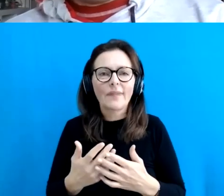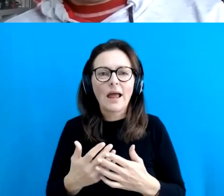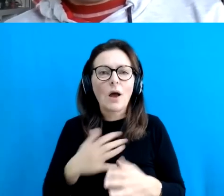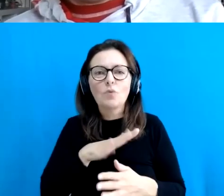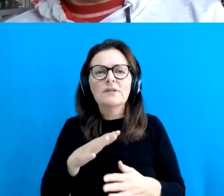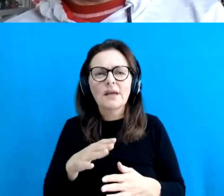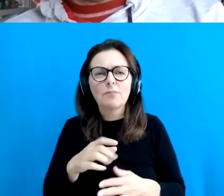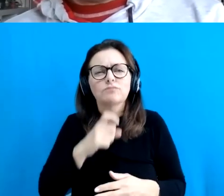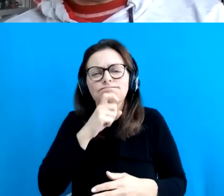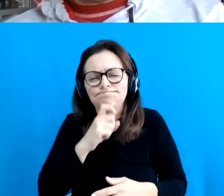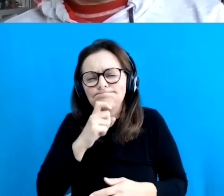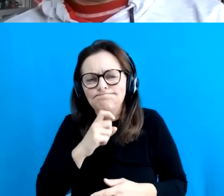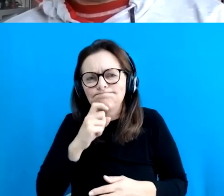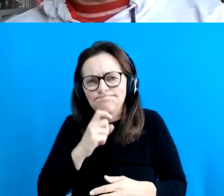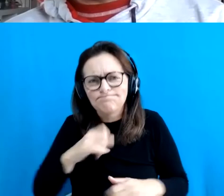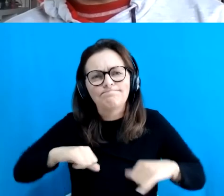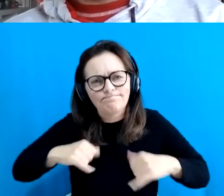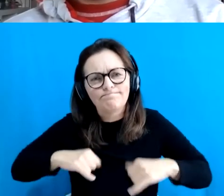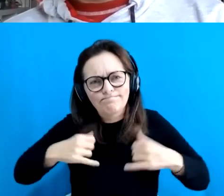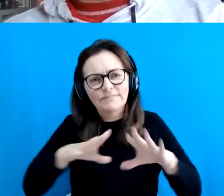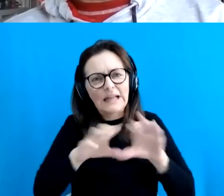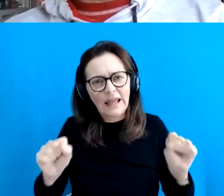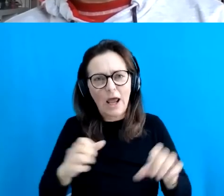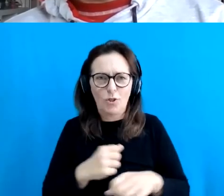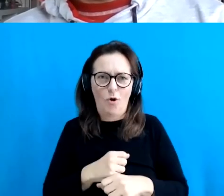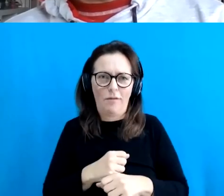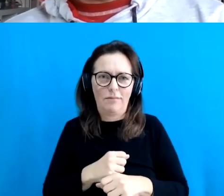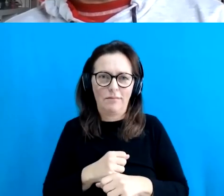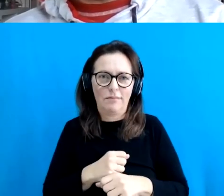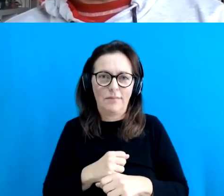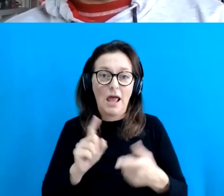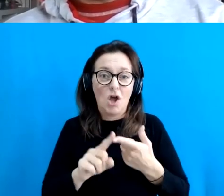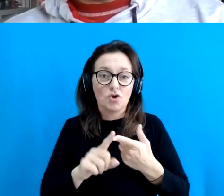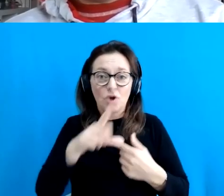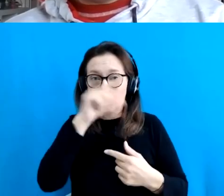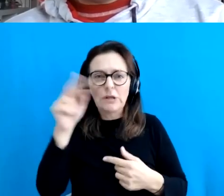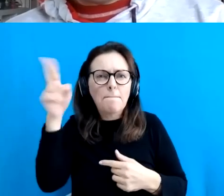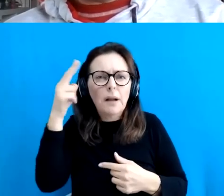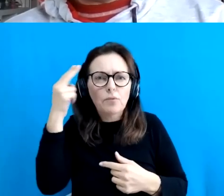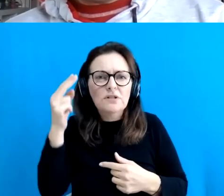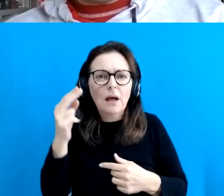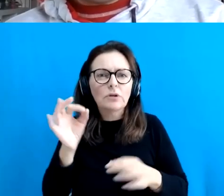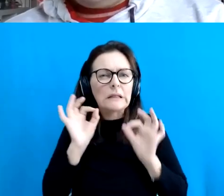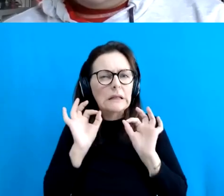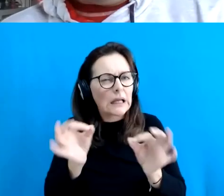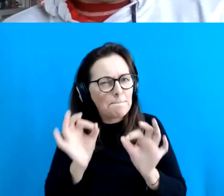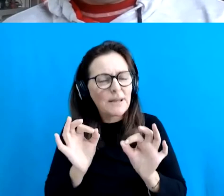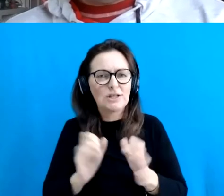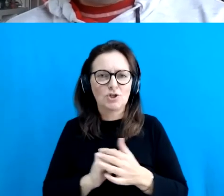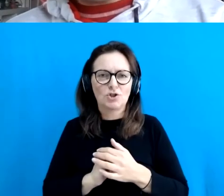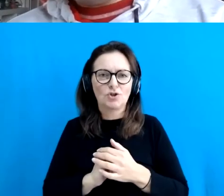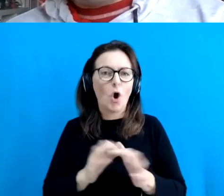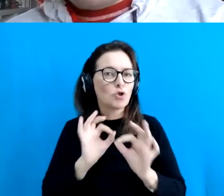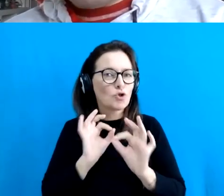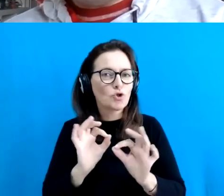prigarano, prisluženo, ni bilo nič podarjeno. Mislim, da ljudje damo, če prepoznamo, da je nekaj pristnega, dobrega in da je vsaj